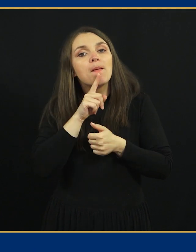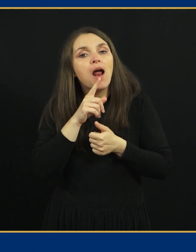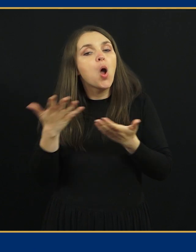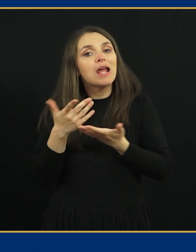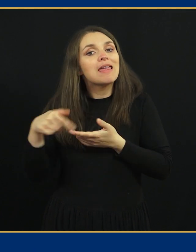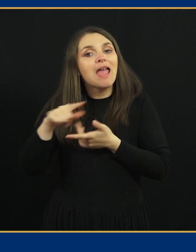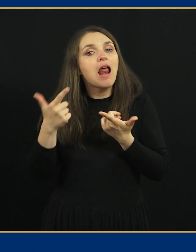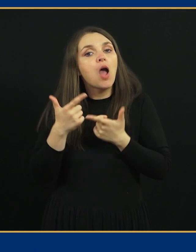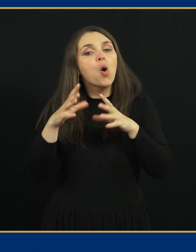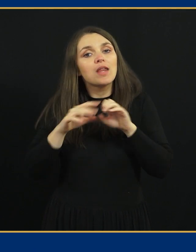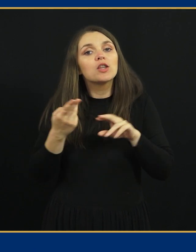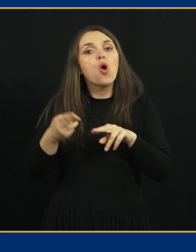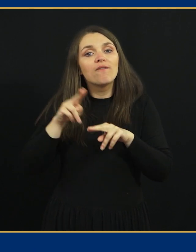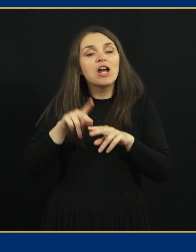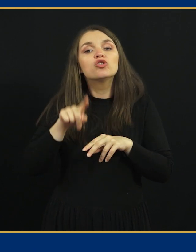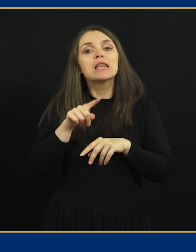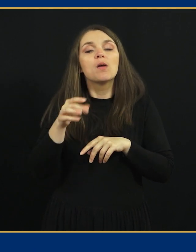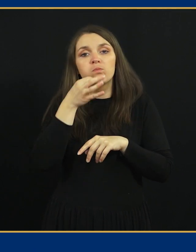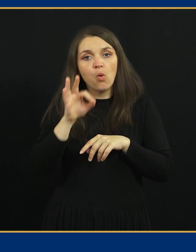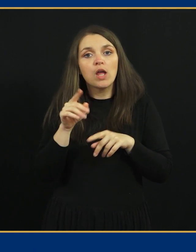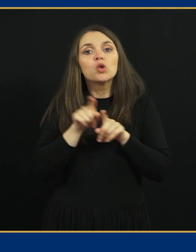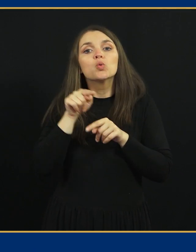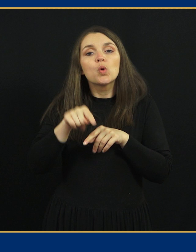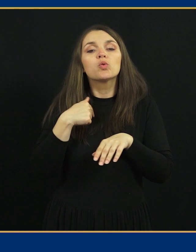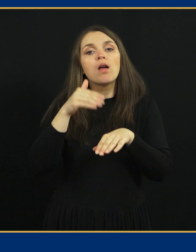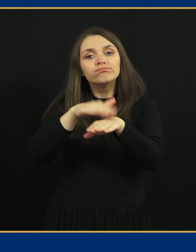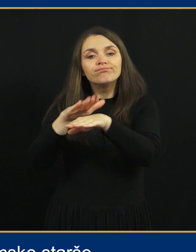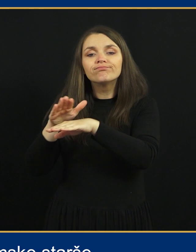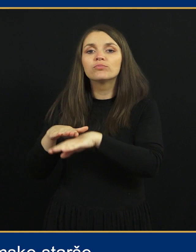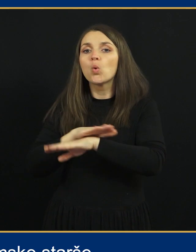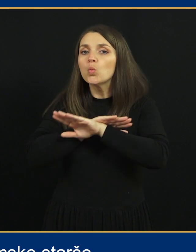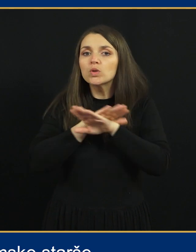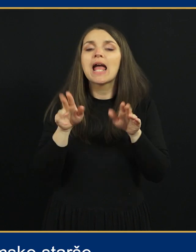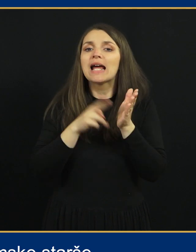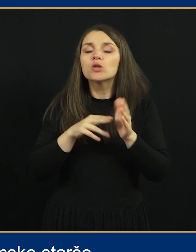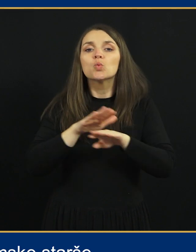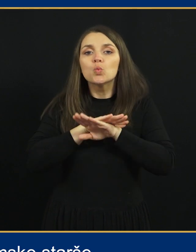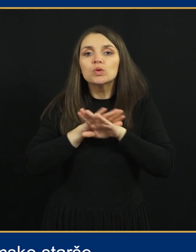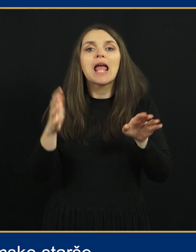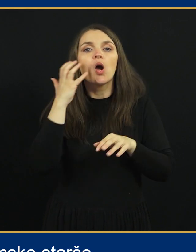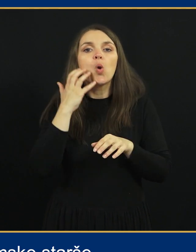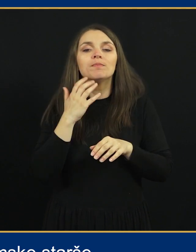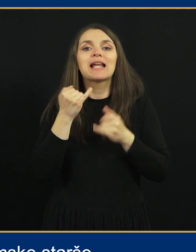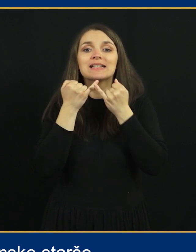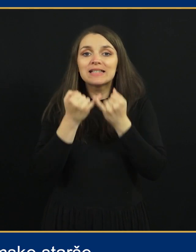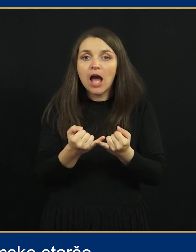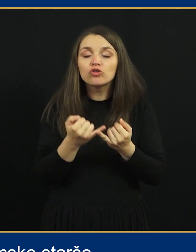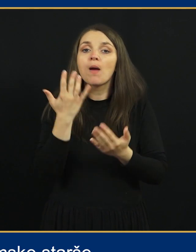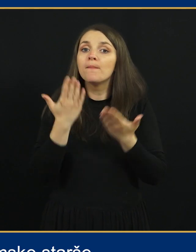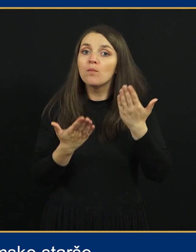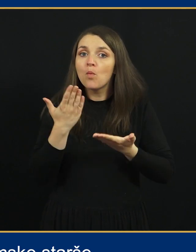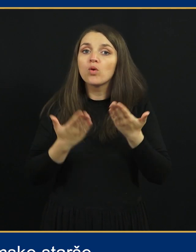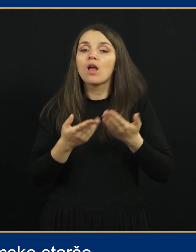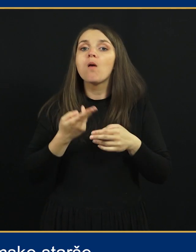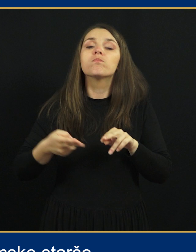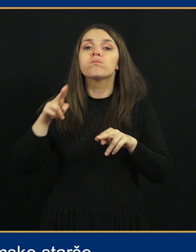naredijo premalo, kje torej lahko naredijo več in bolje. In tu apeliram na vse, na res vse romske